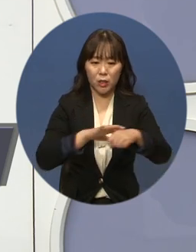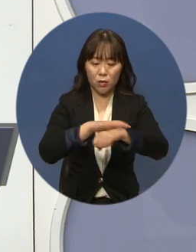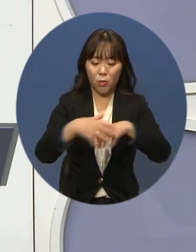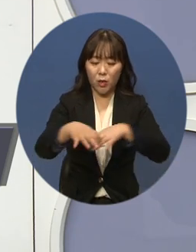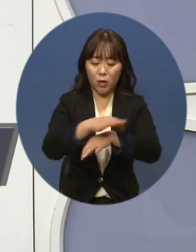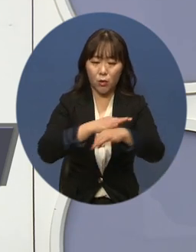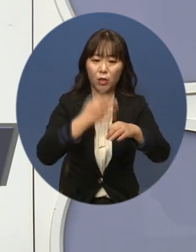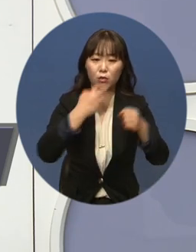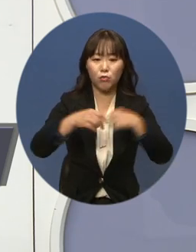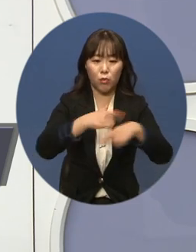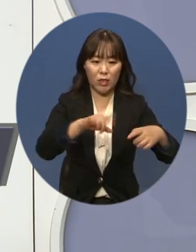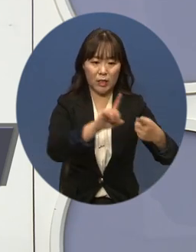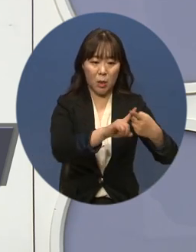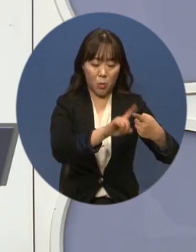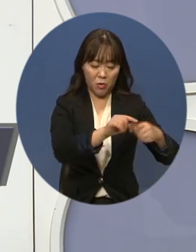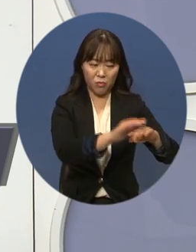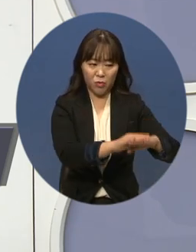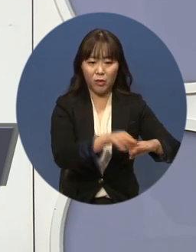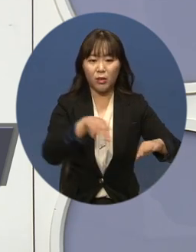경제 수도로 남고